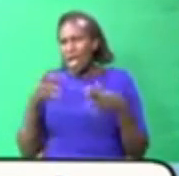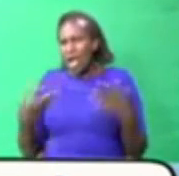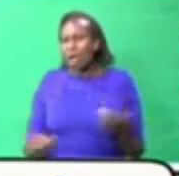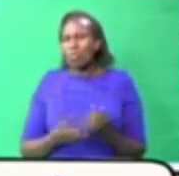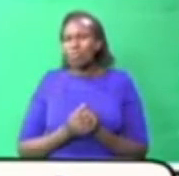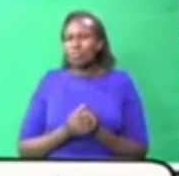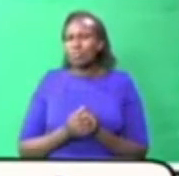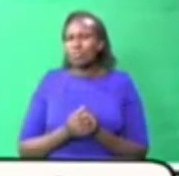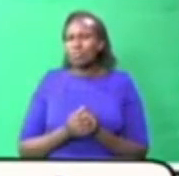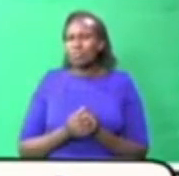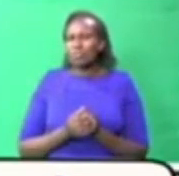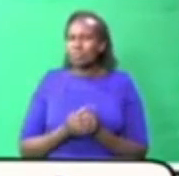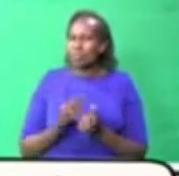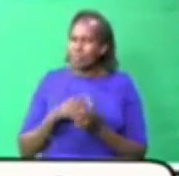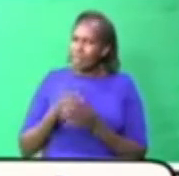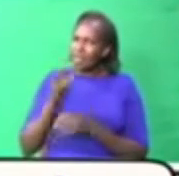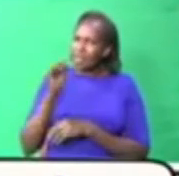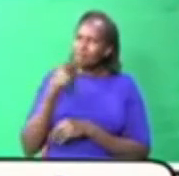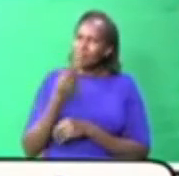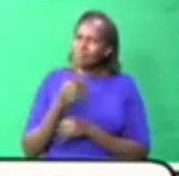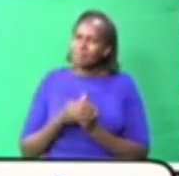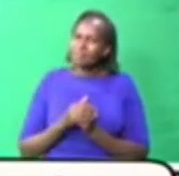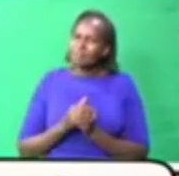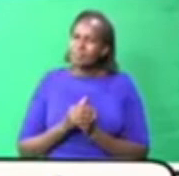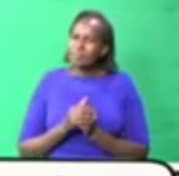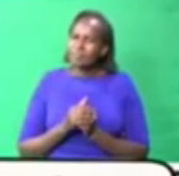yeye. Akamwambia